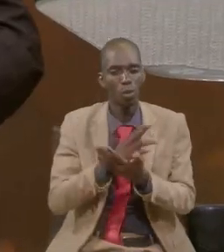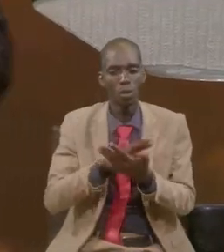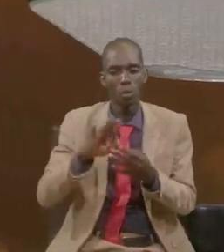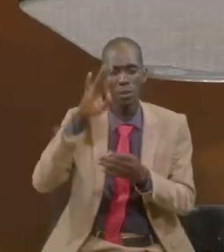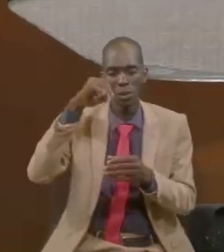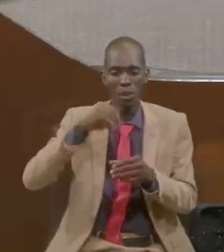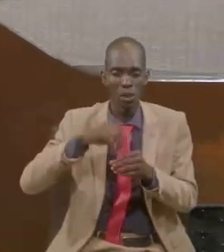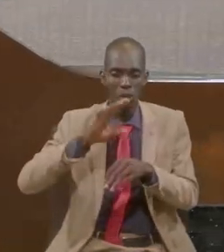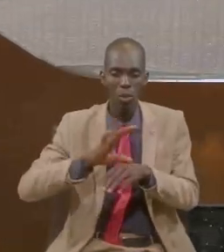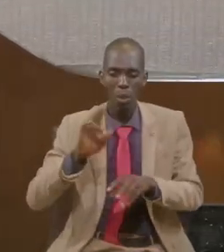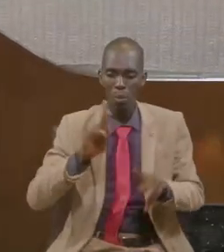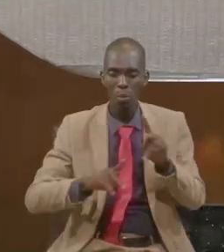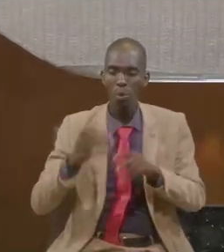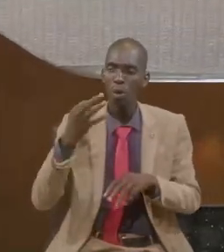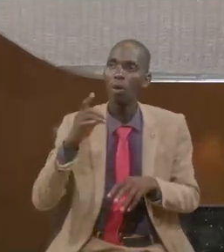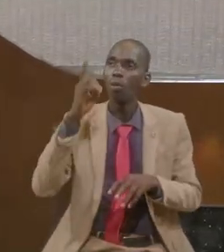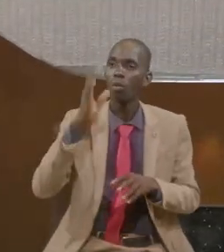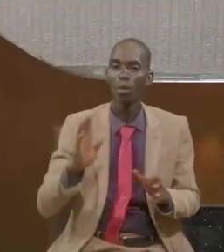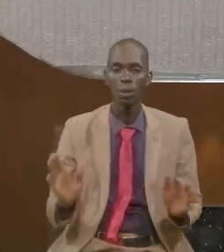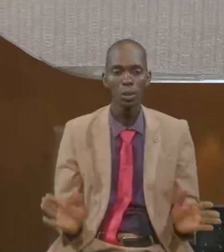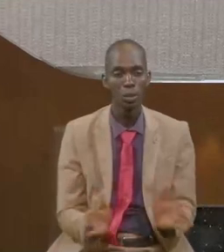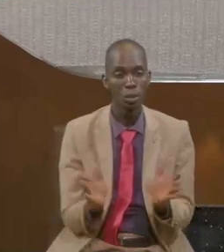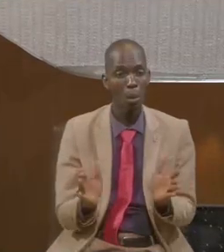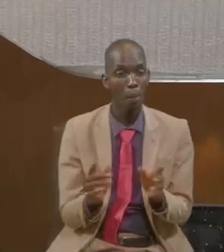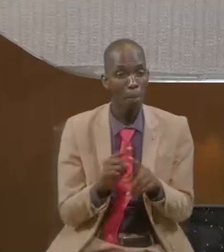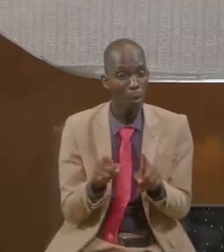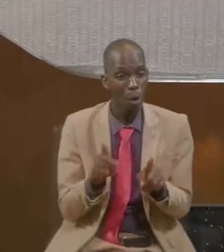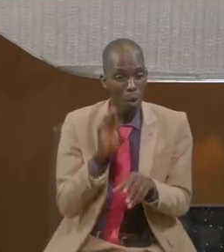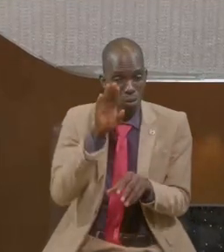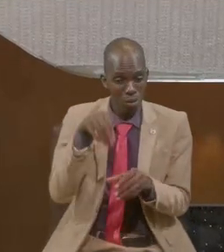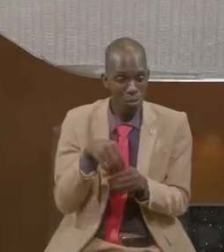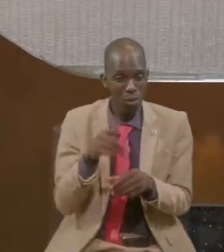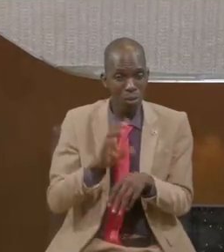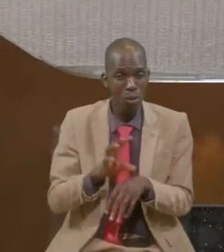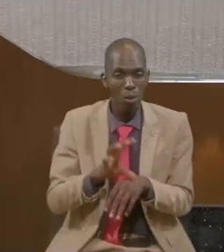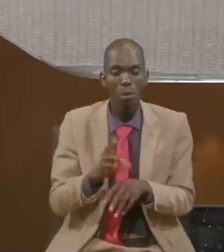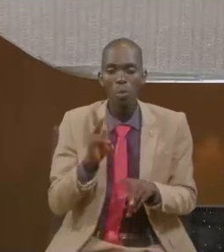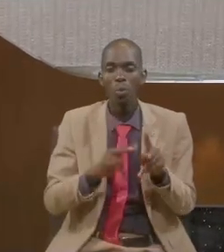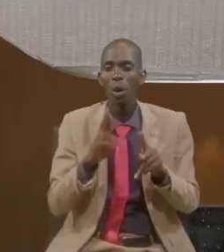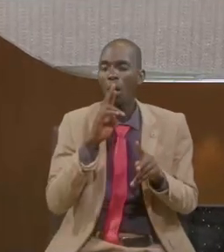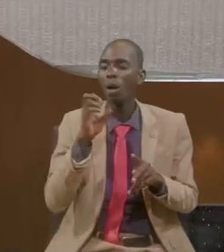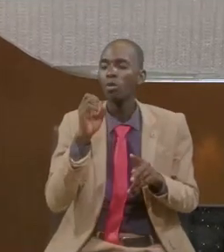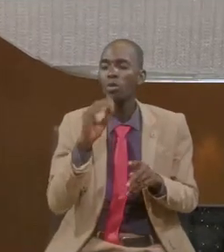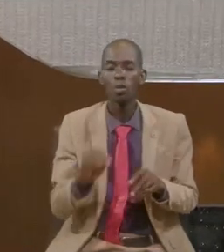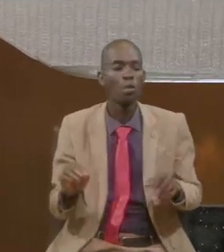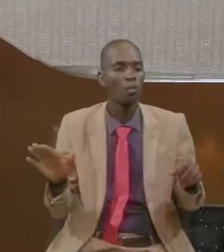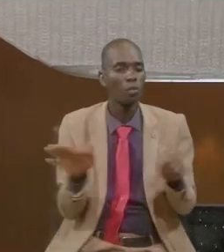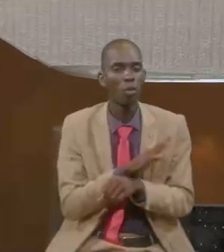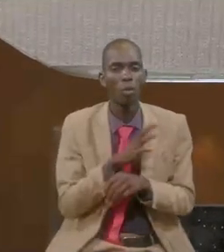peuple de Dieu qui nous encourage. Mais même dans l'église, les gens ont très